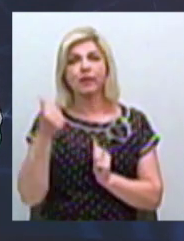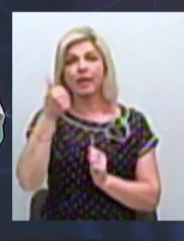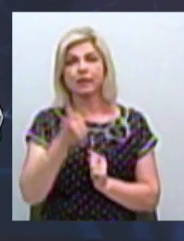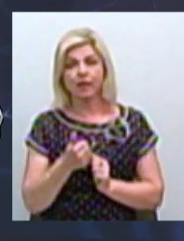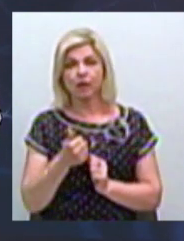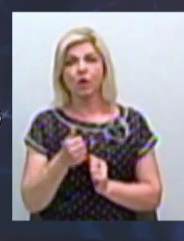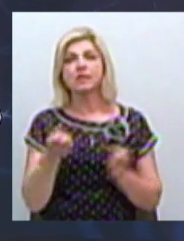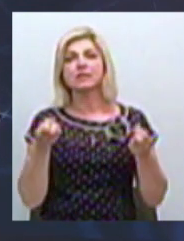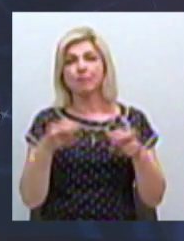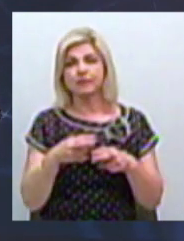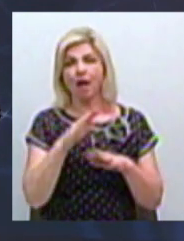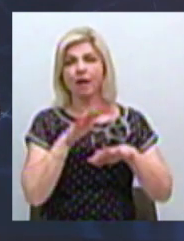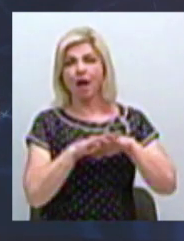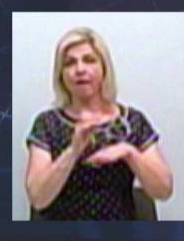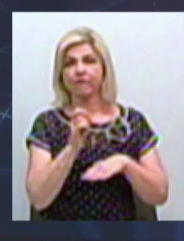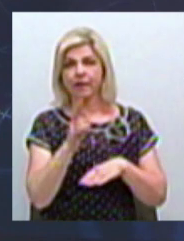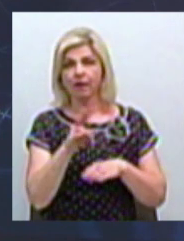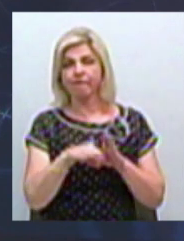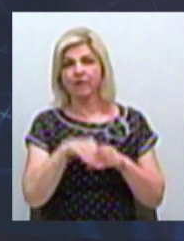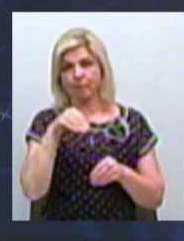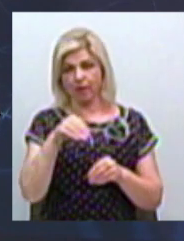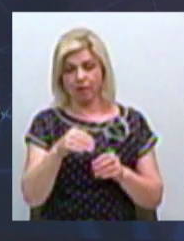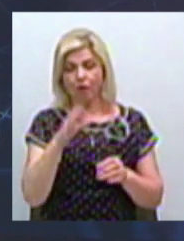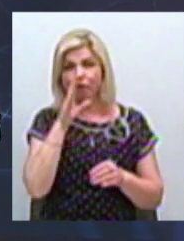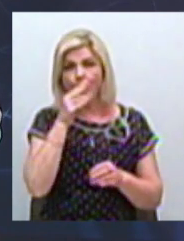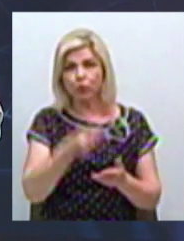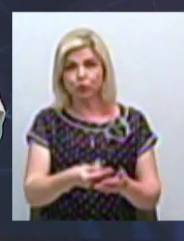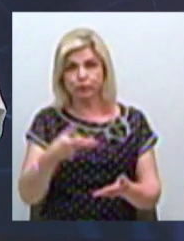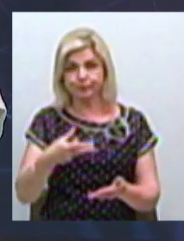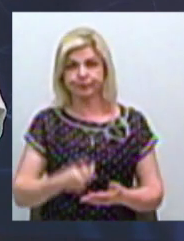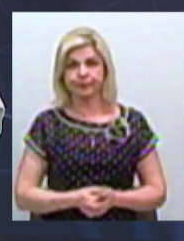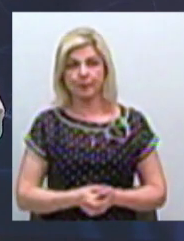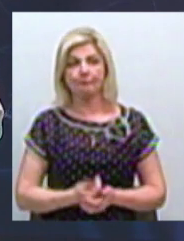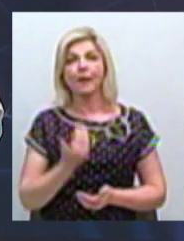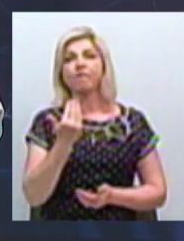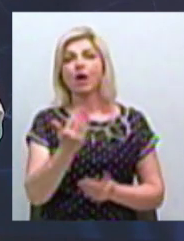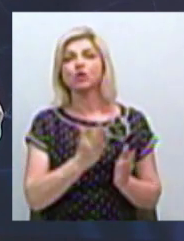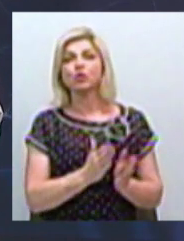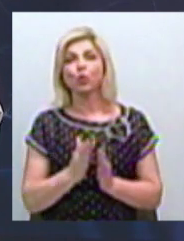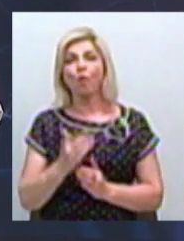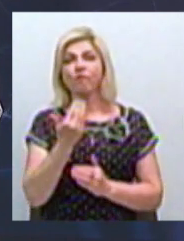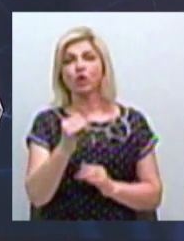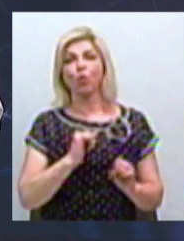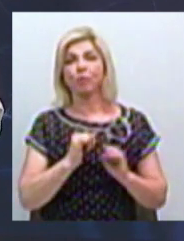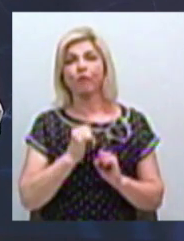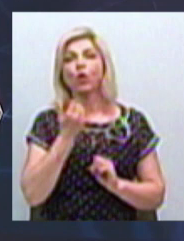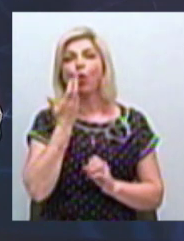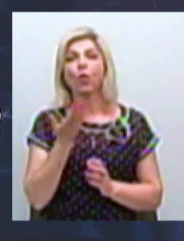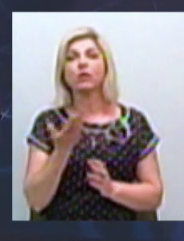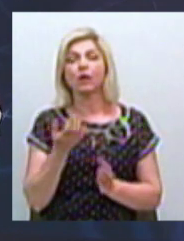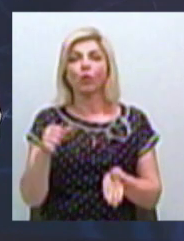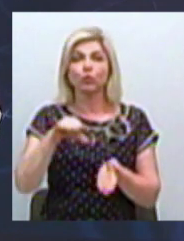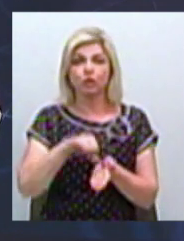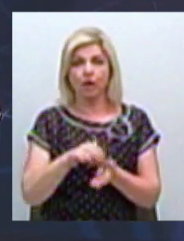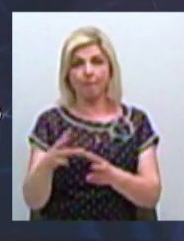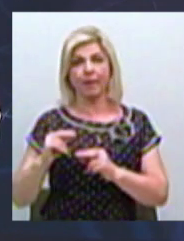неділю за спеціальним графіком відбирають цю воду. А в яких випадках ваша структура, ваше управління долучається до